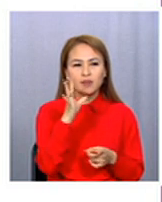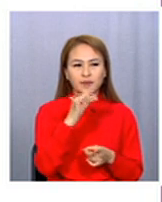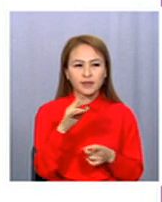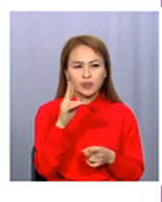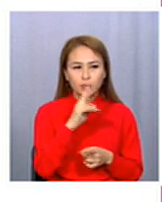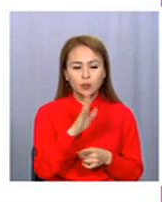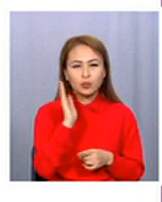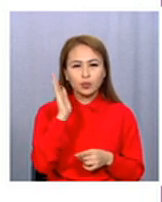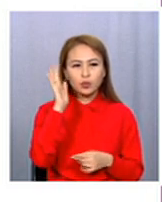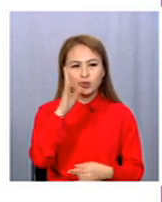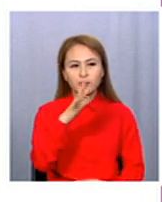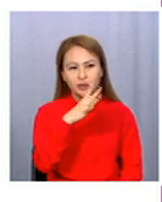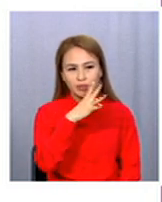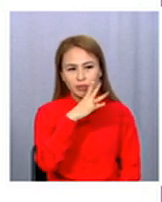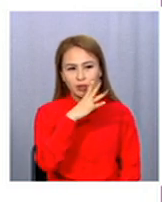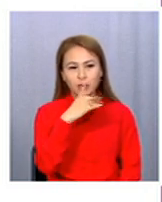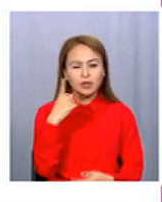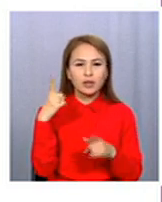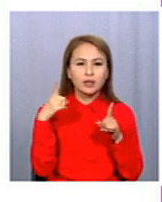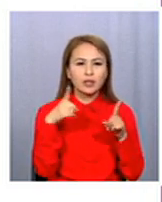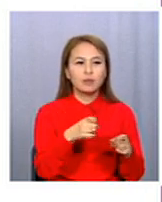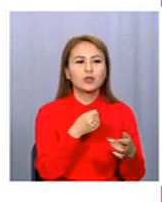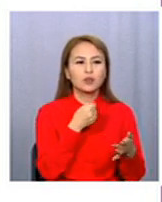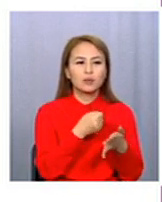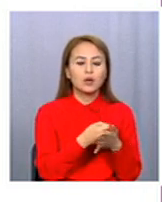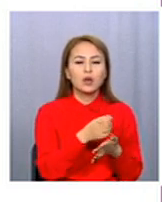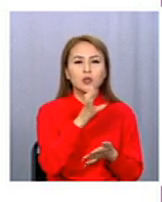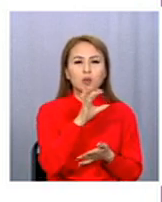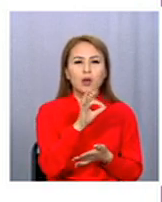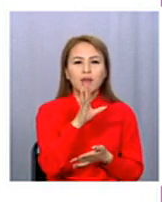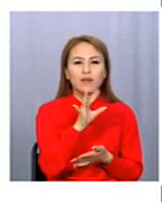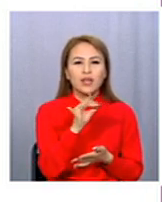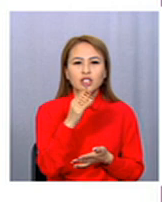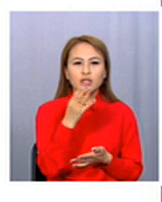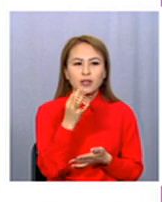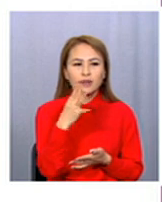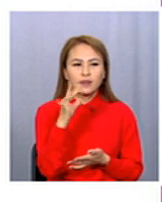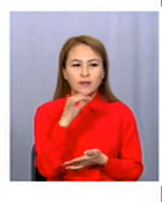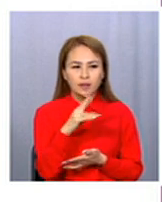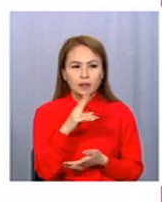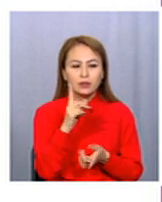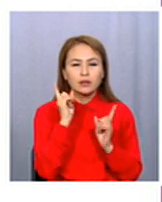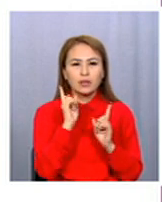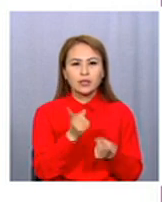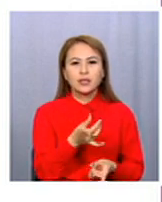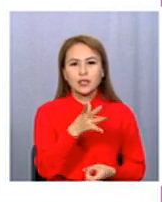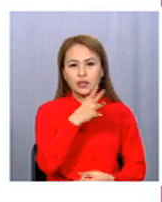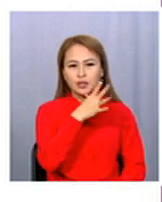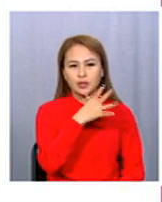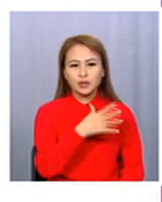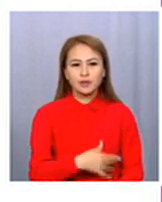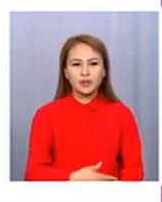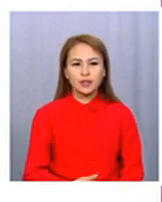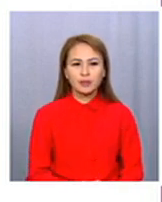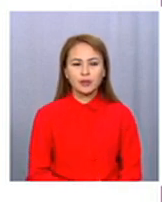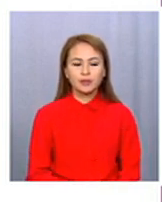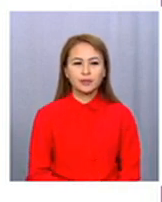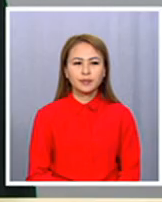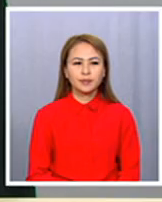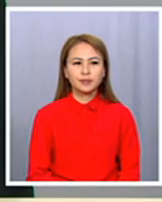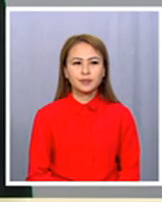в будущем времени. И добежим – это глагол совершенного вида в настоящем